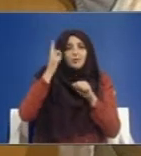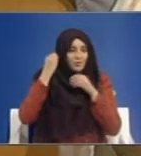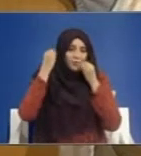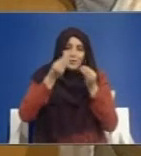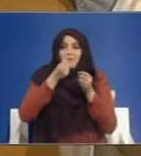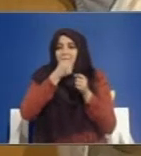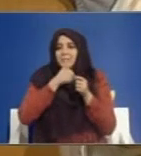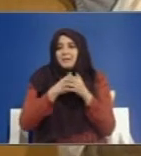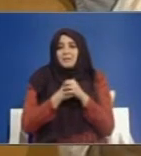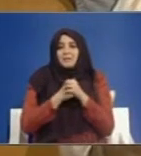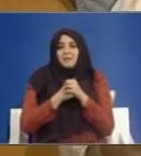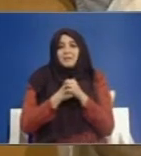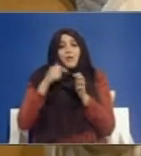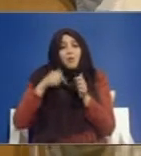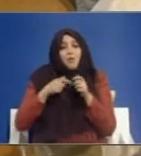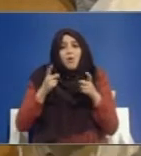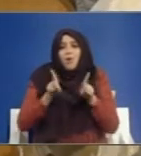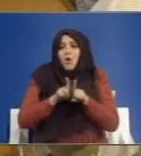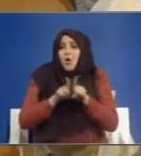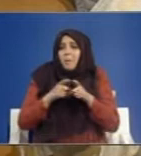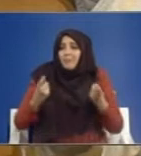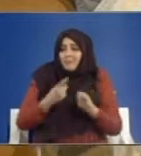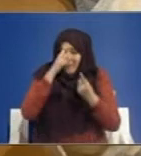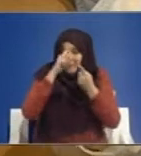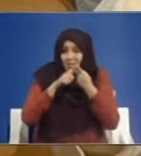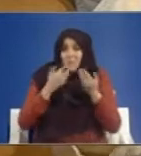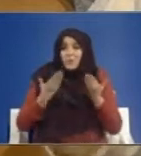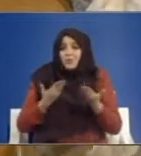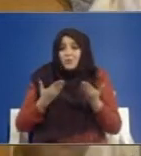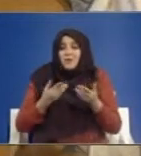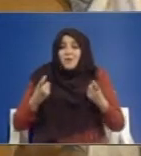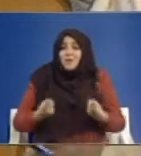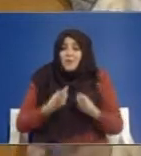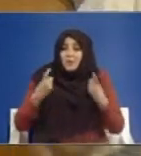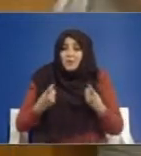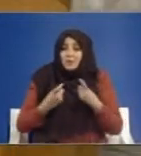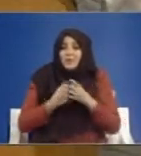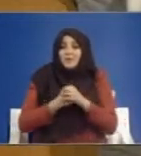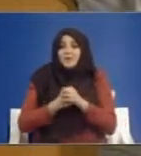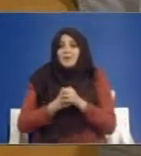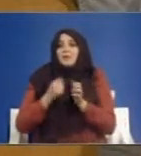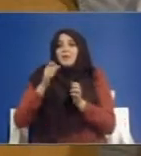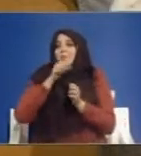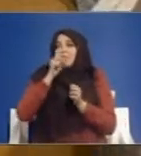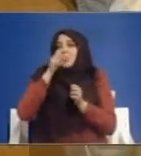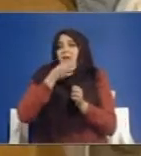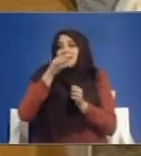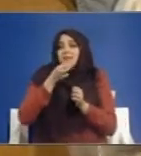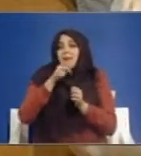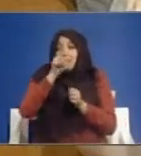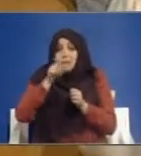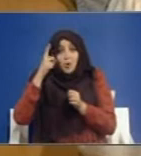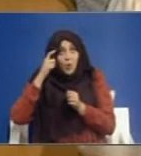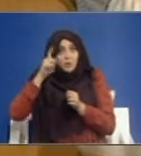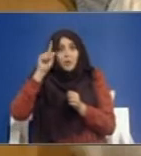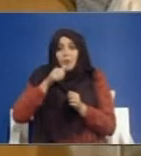قبل، يمرن، يمرن نفسه، يروض نفسه. نعم، يروض نفسه على الصبر. يا أيها الذين آمنوا اصبروا وصابروا، معناها الإنسان